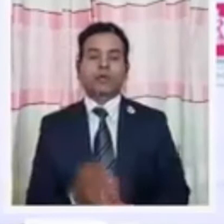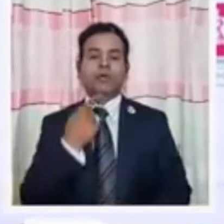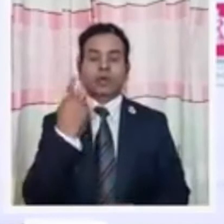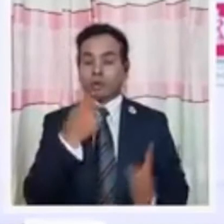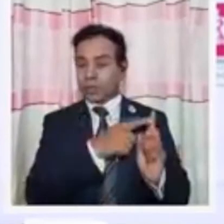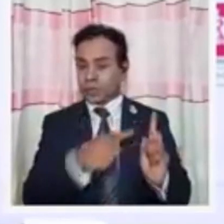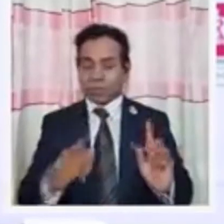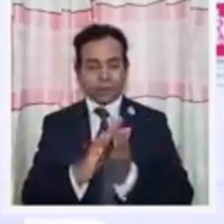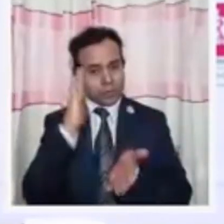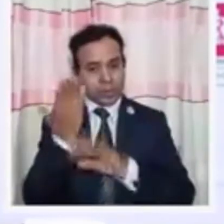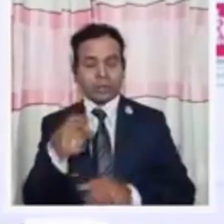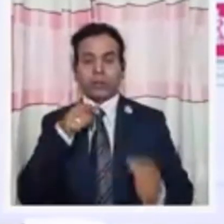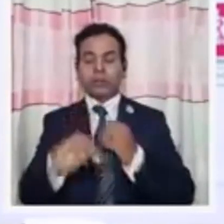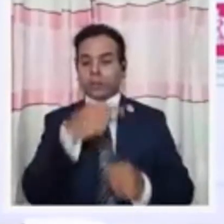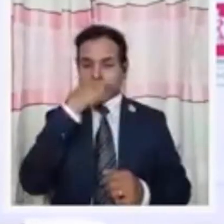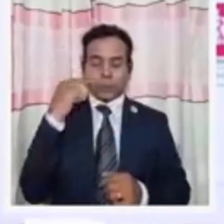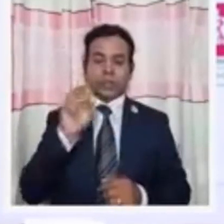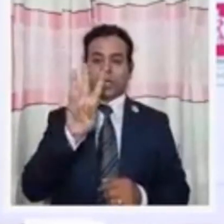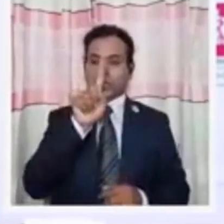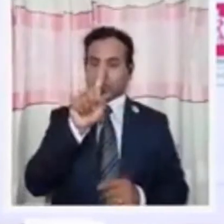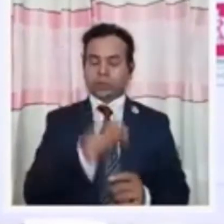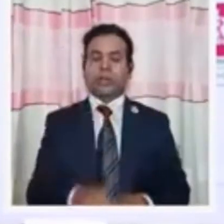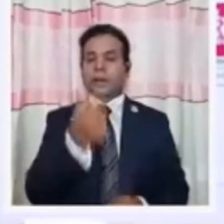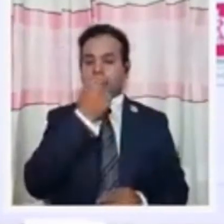শনাক্ত বিবেচনায় মৃত্যুর হার 1.27%।